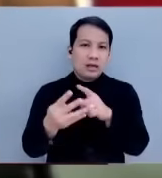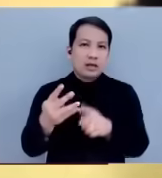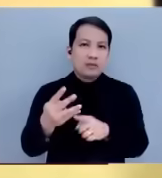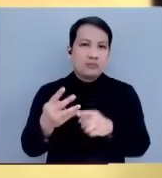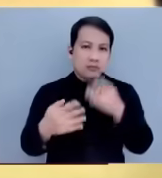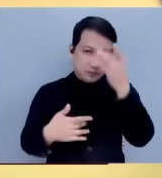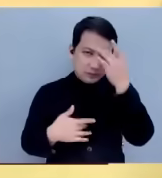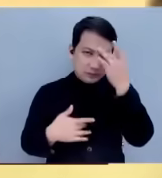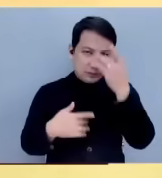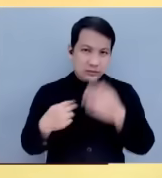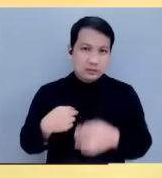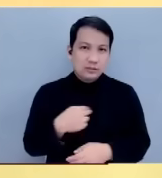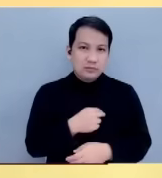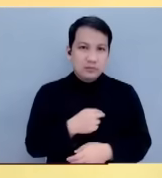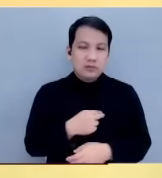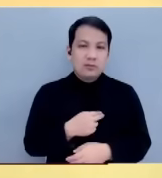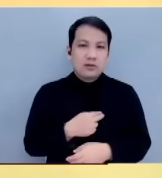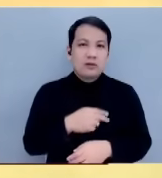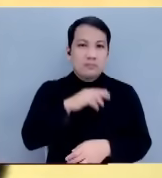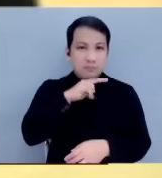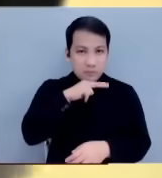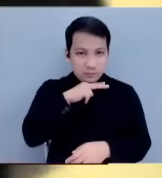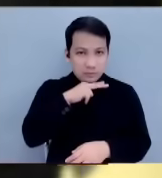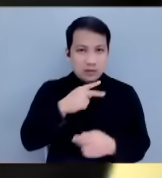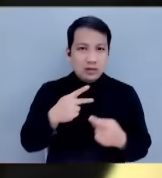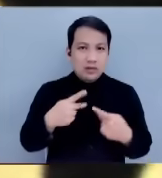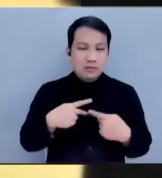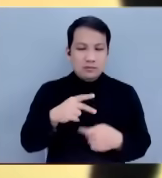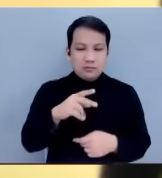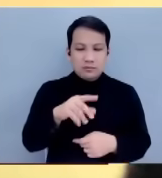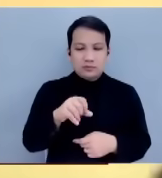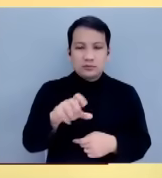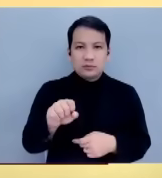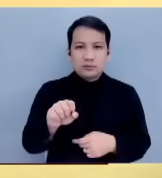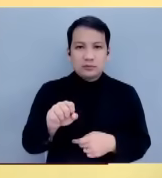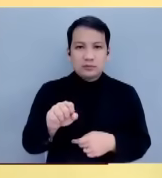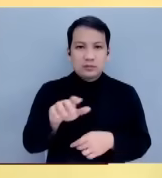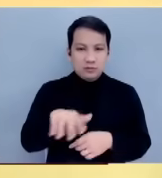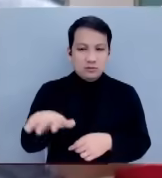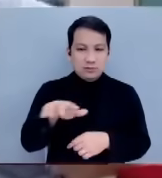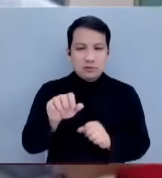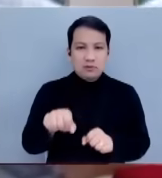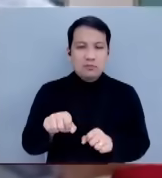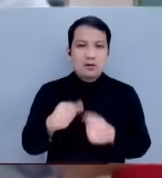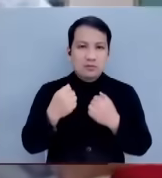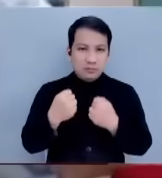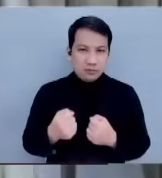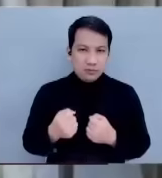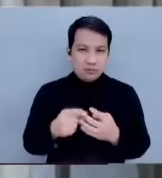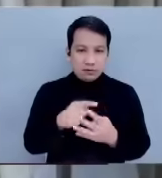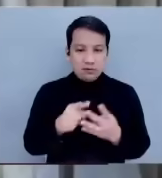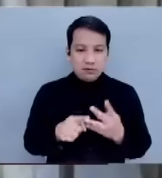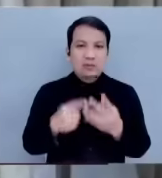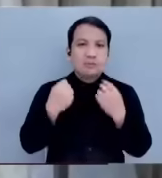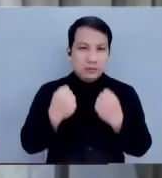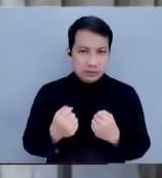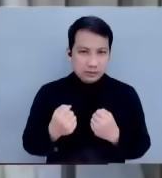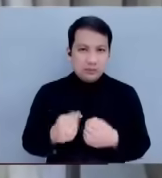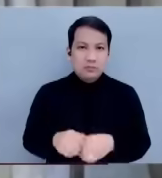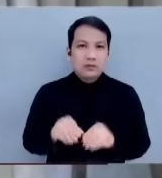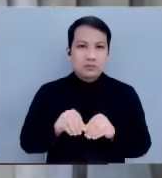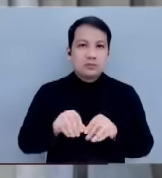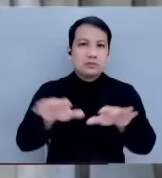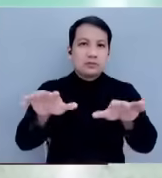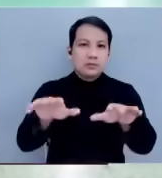pneumonia na dulot ng bakterya na Mycoplasma pneumoniae. Lahat sila gumaling na. Yan din ang kumakalat na impeksyon sa